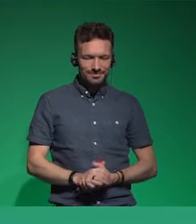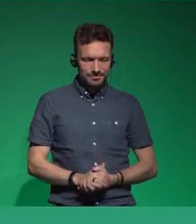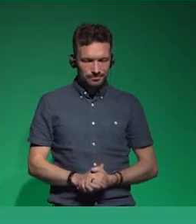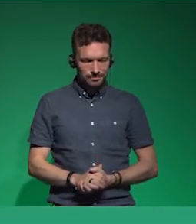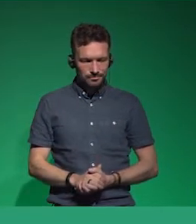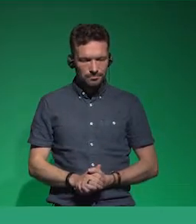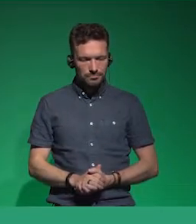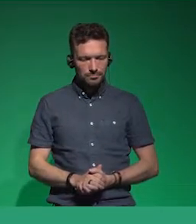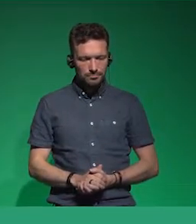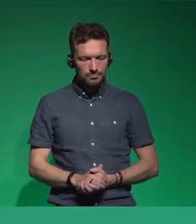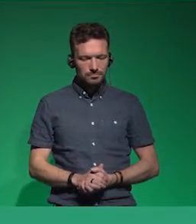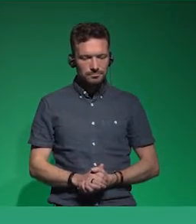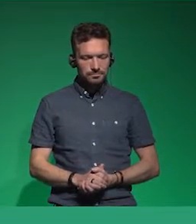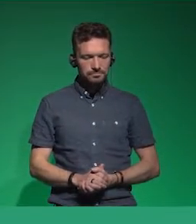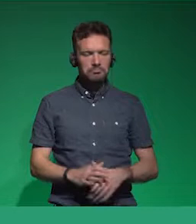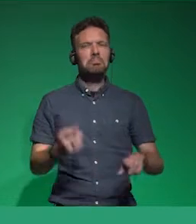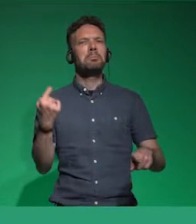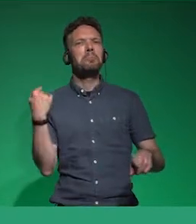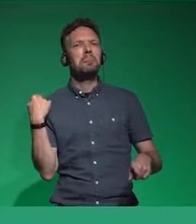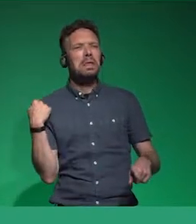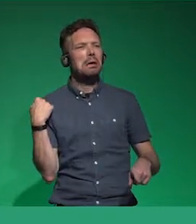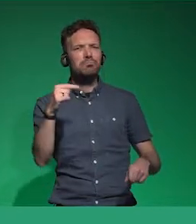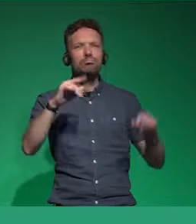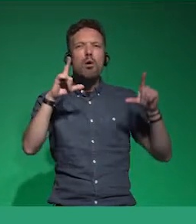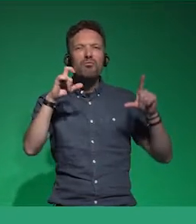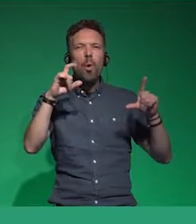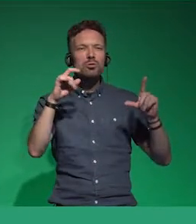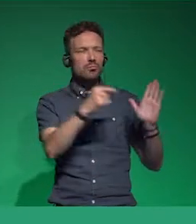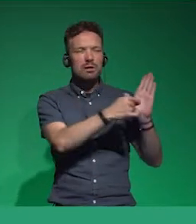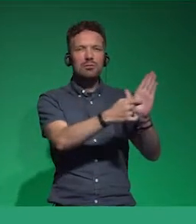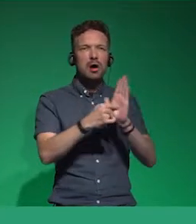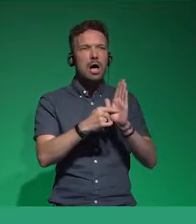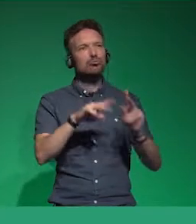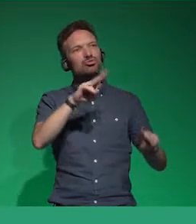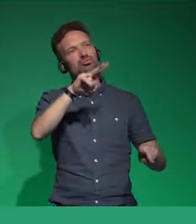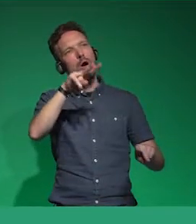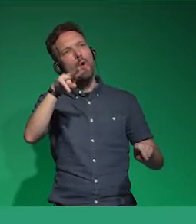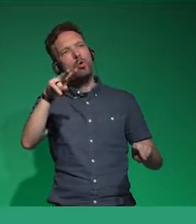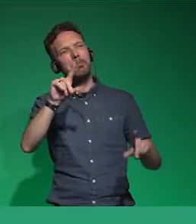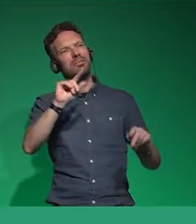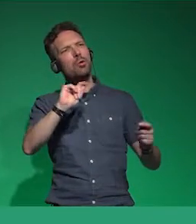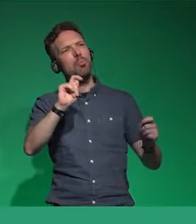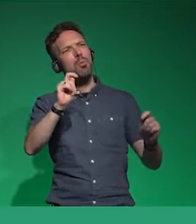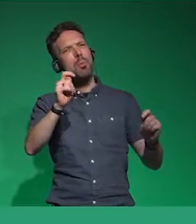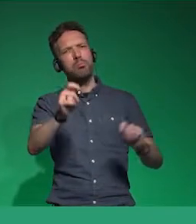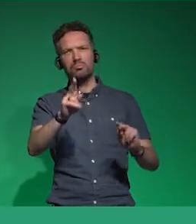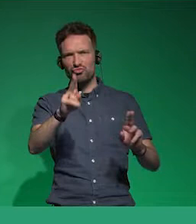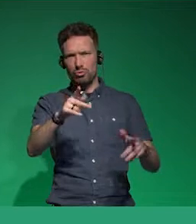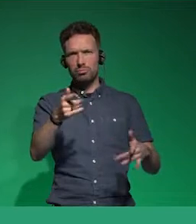Wir hatten vorhin relativ heile Bilder gesehen. Diese Bilder haben sich in den letzten Jahren tatsächlich gewandelt.